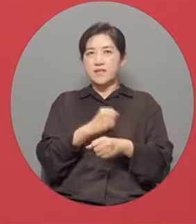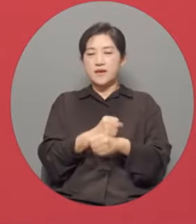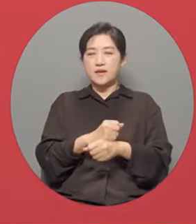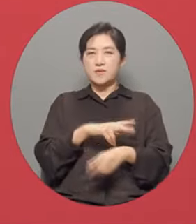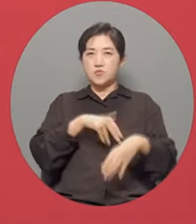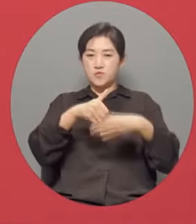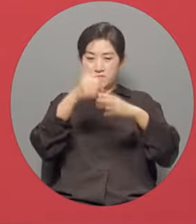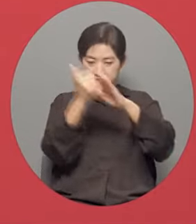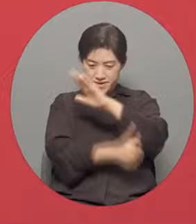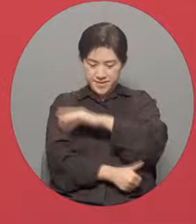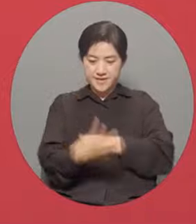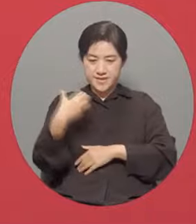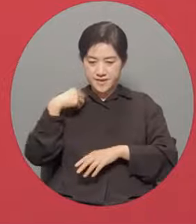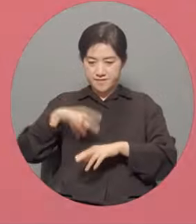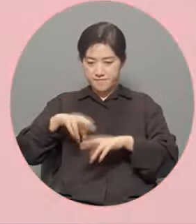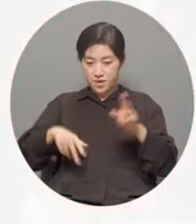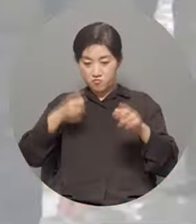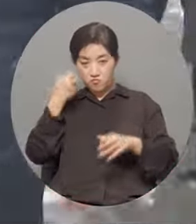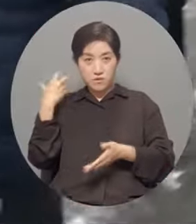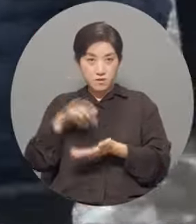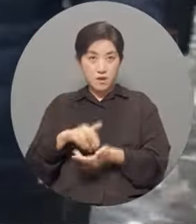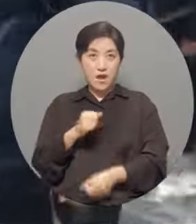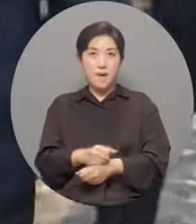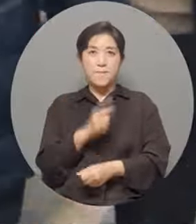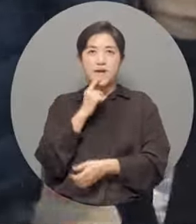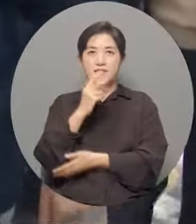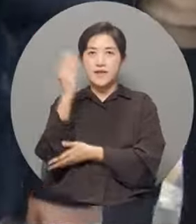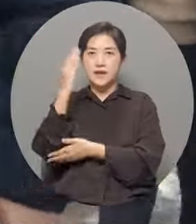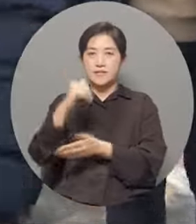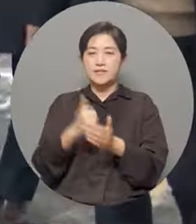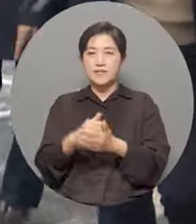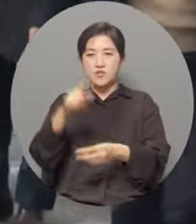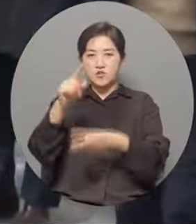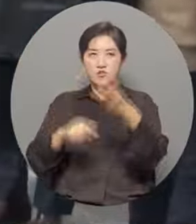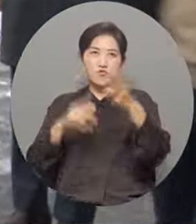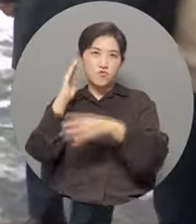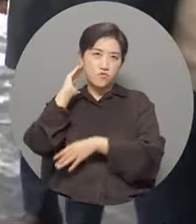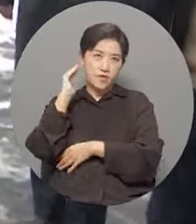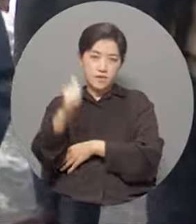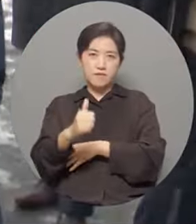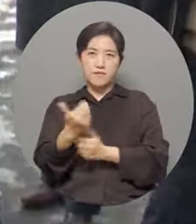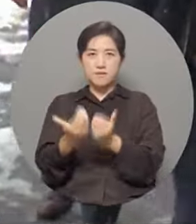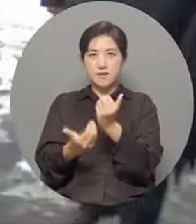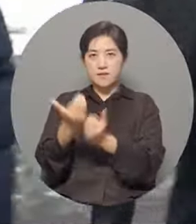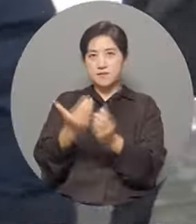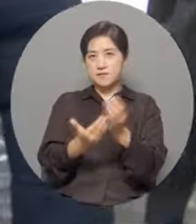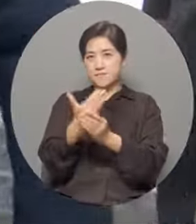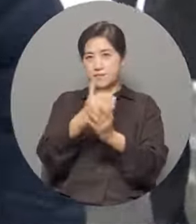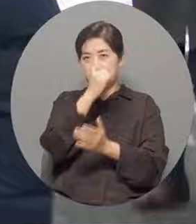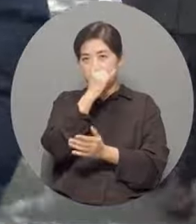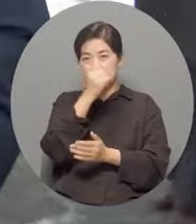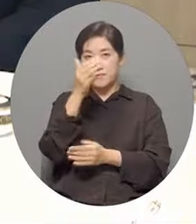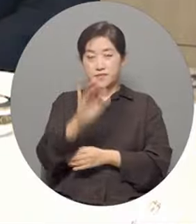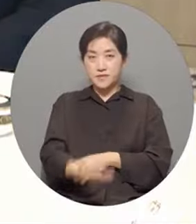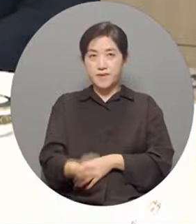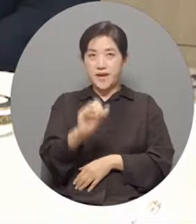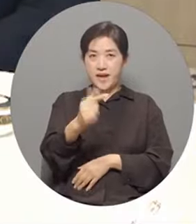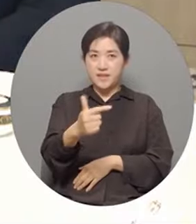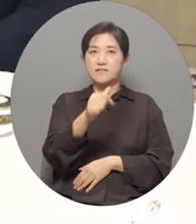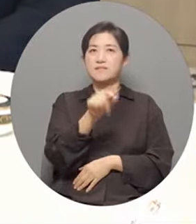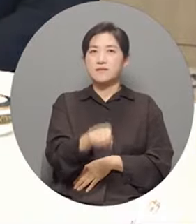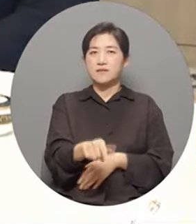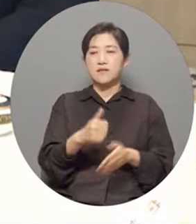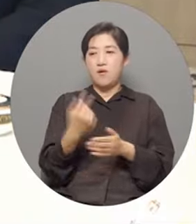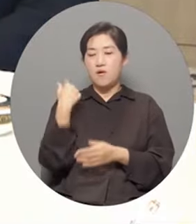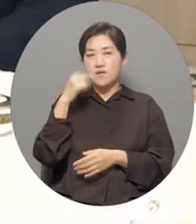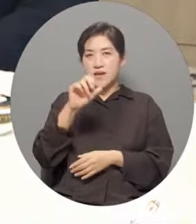물러난지 두 달 만에 복귀 선언입니다 어 그동안 윤성열 대통령과 갈등설이 이어져 왔지만 한의원장 측은